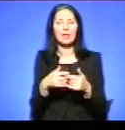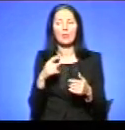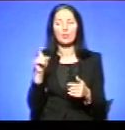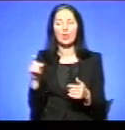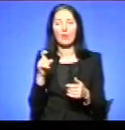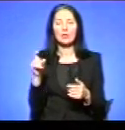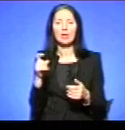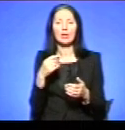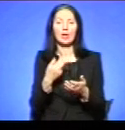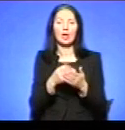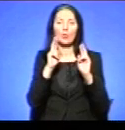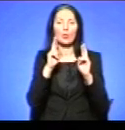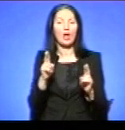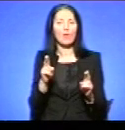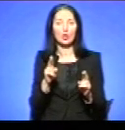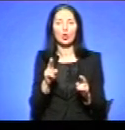нехтують